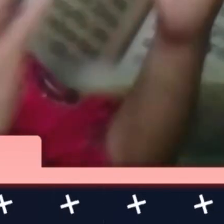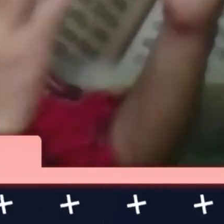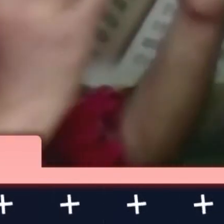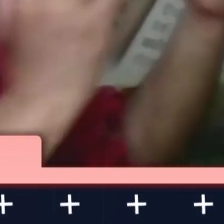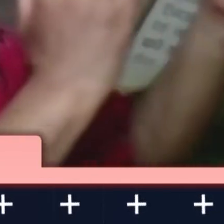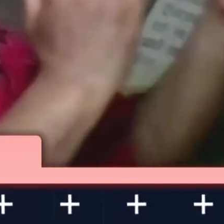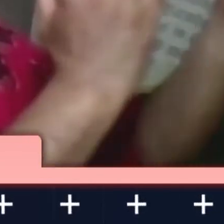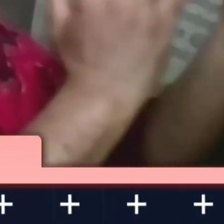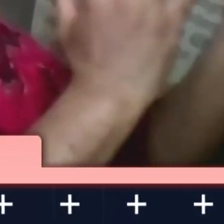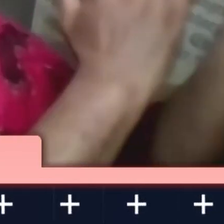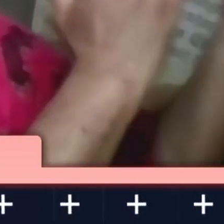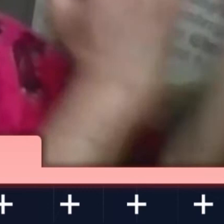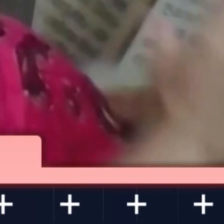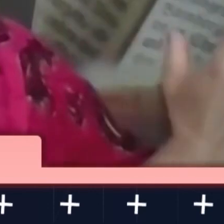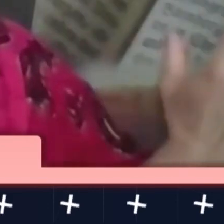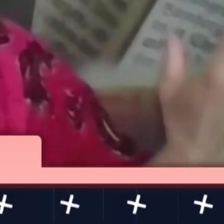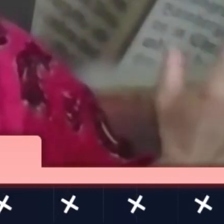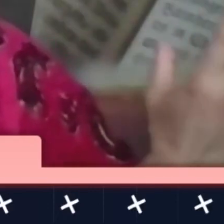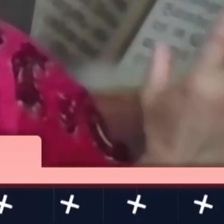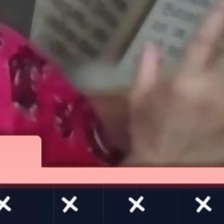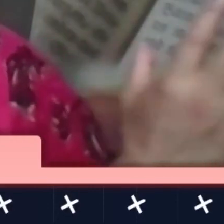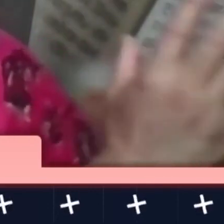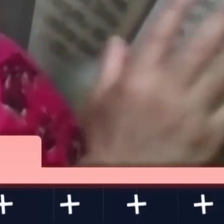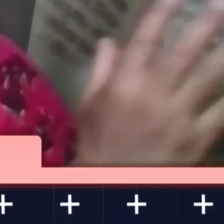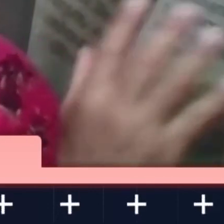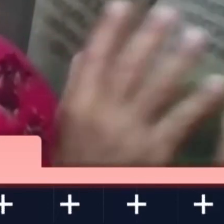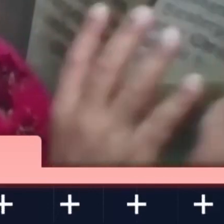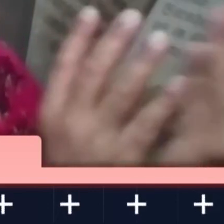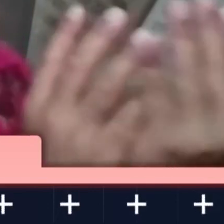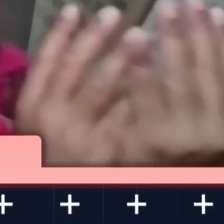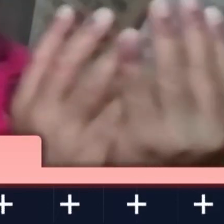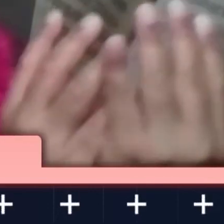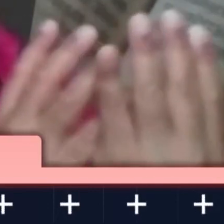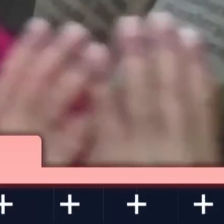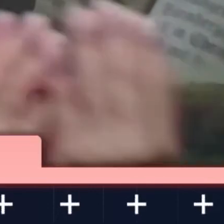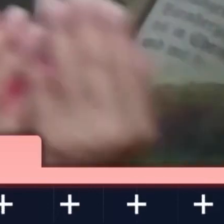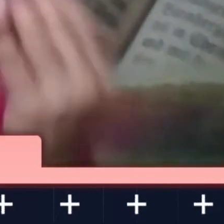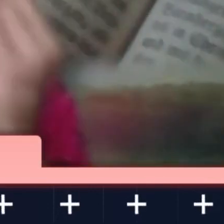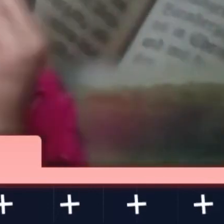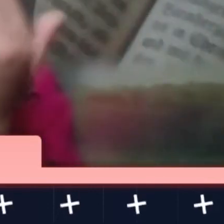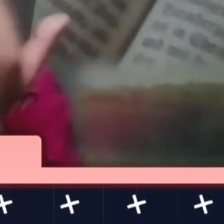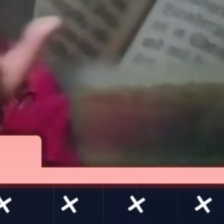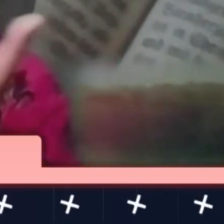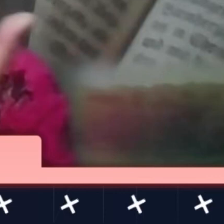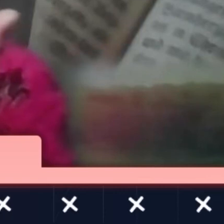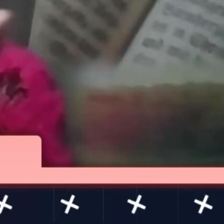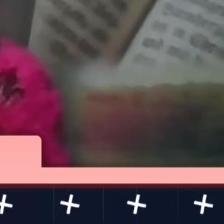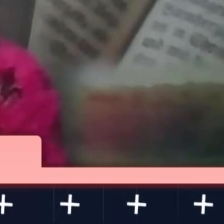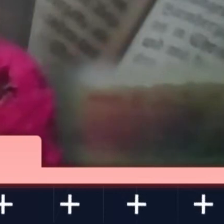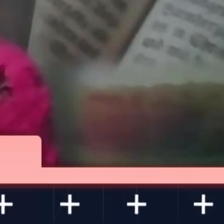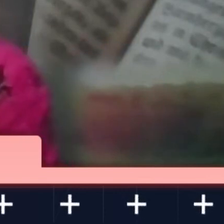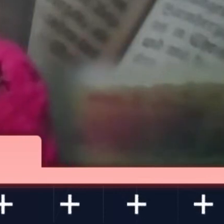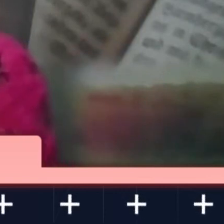mulai dari sejarah kuno di Mesir datang kepada peradaban Babilonia lalu kemudian